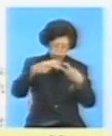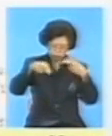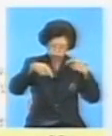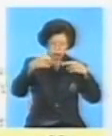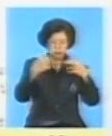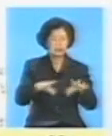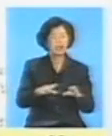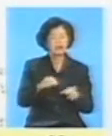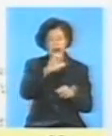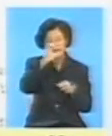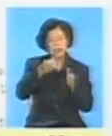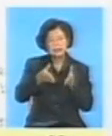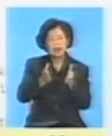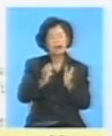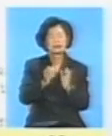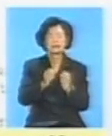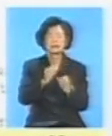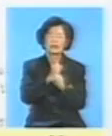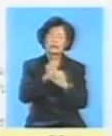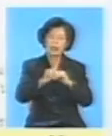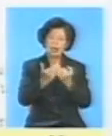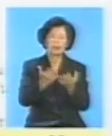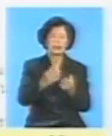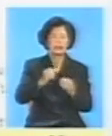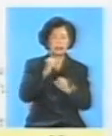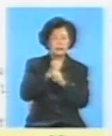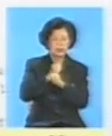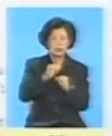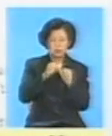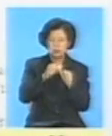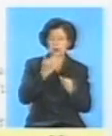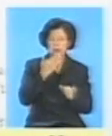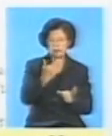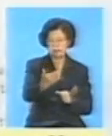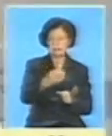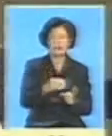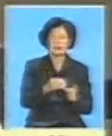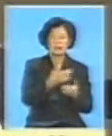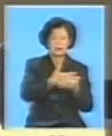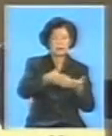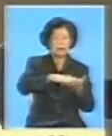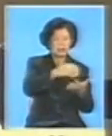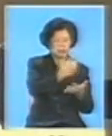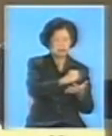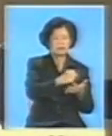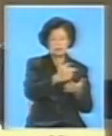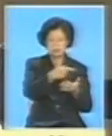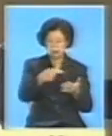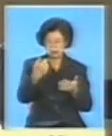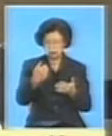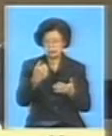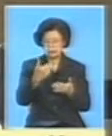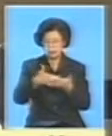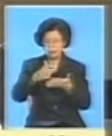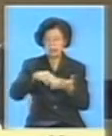ยกันหาทางออกว่าจะทำยังไงให้มันเกิดความยั่งยืนเกิดขึ้นจากแผนที่10มาถึงแผนที่11ปีนี้เป็นปีที่2ของแผนที่11นะครับแ